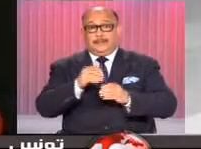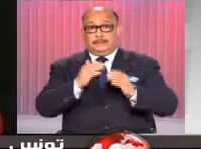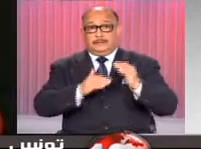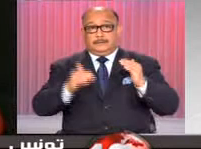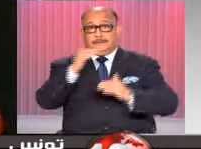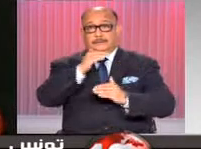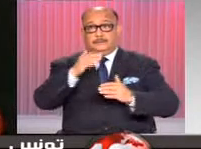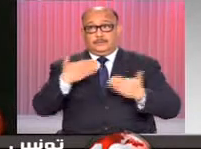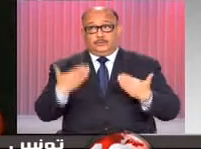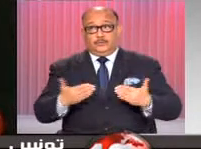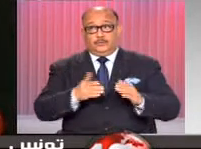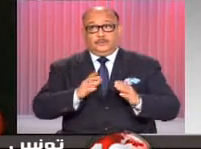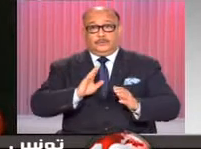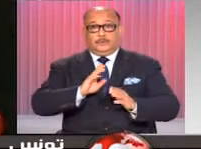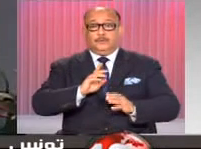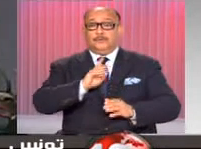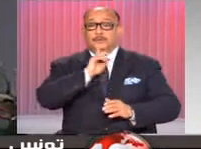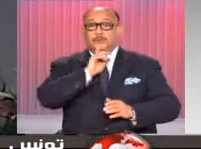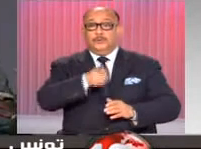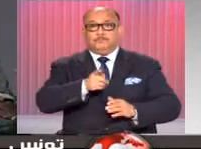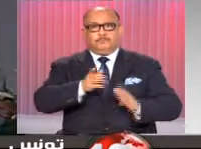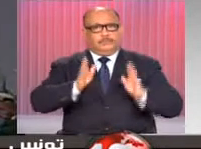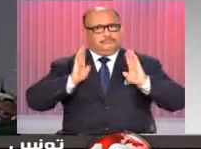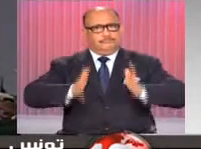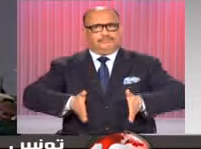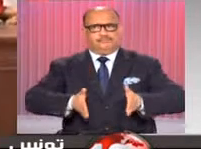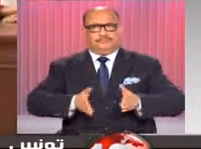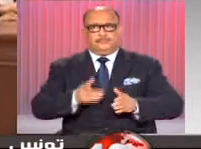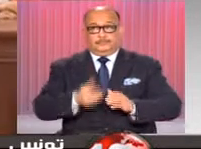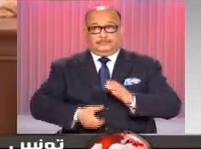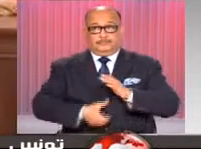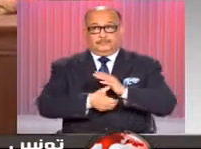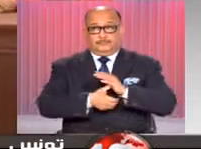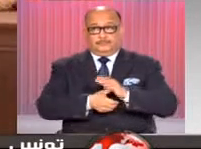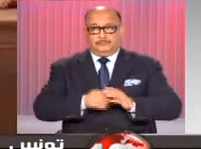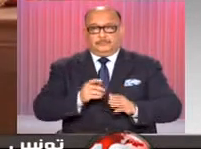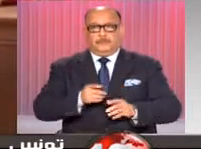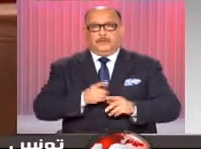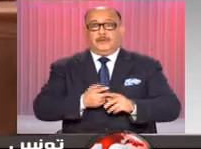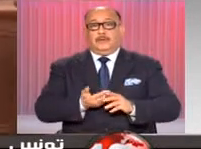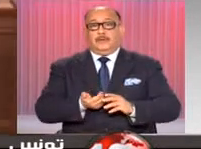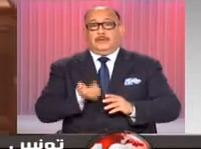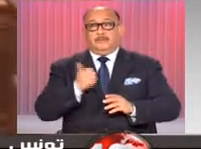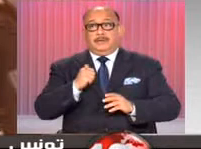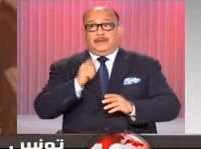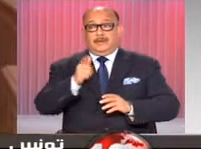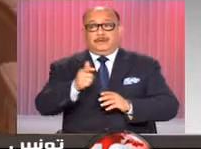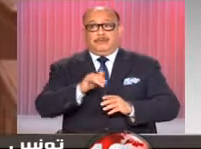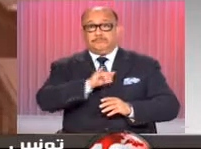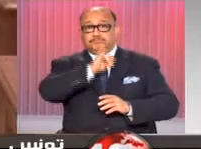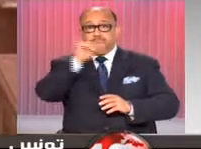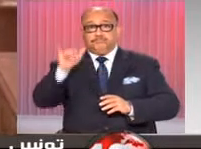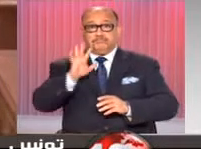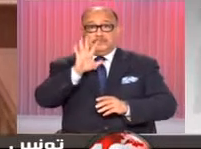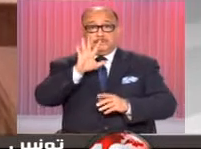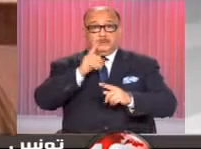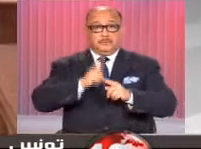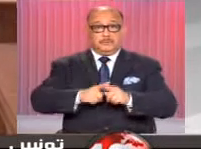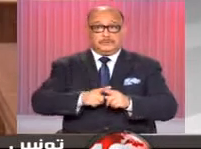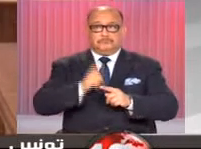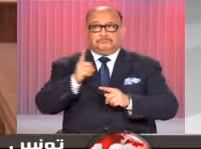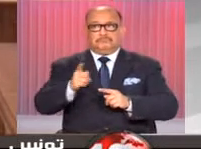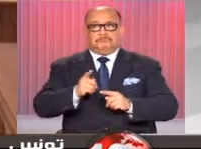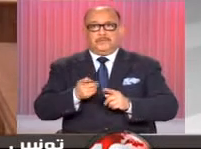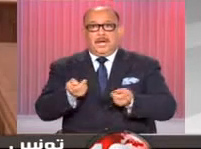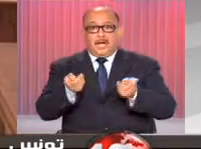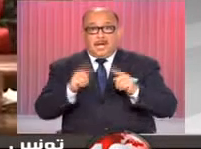بقصر المؤتمرات بالعاصمة عن النتائج النهائية للدور الثاني للانتخابات الرئاسية، وذلك بعد أن أكدت المحكمة